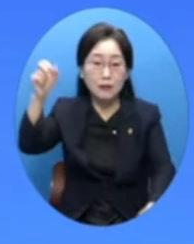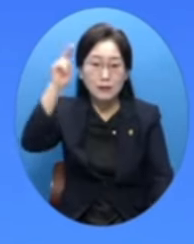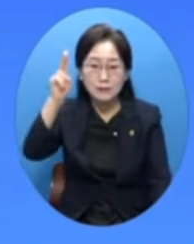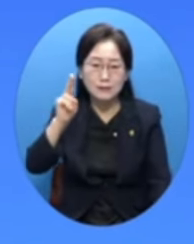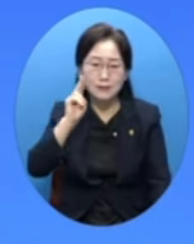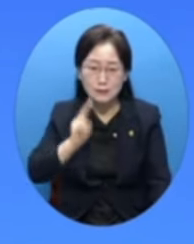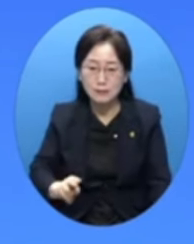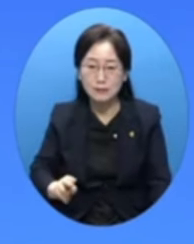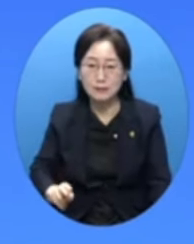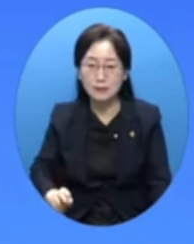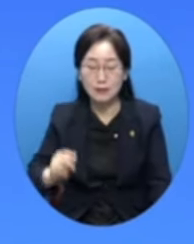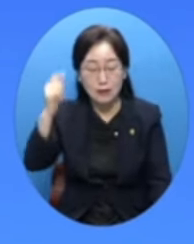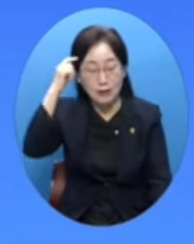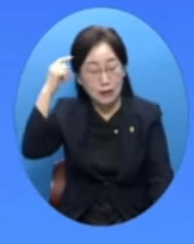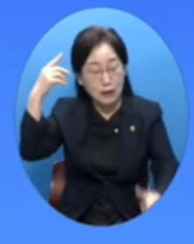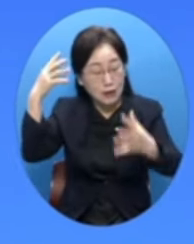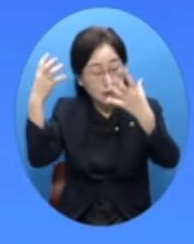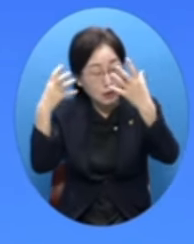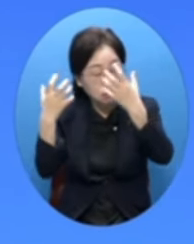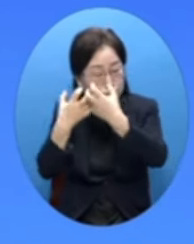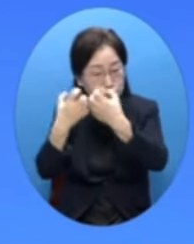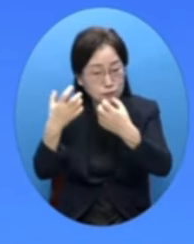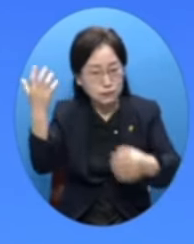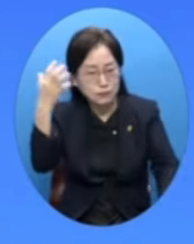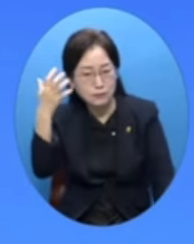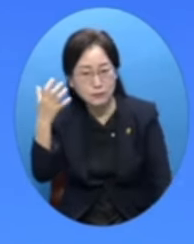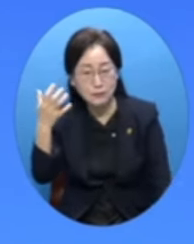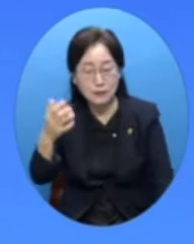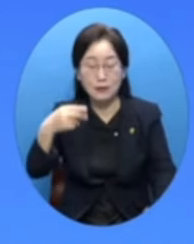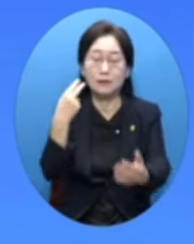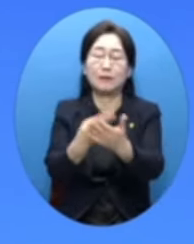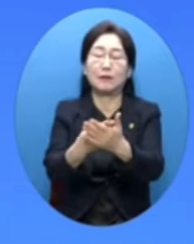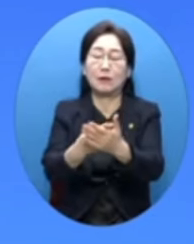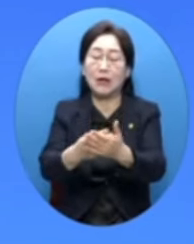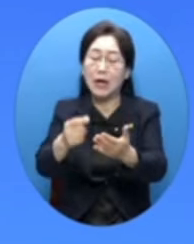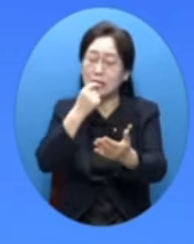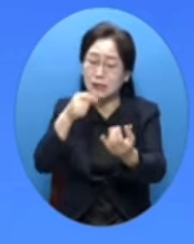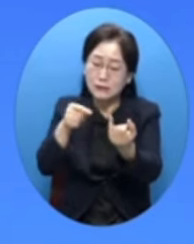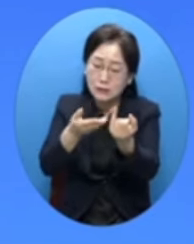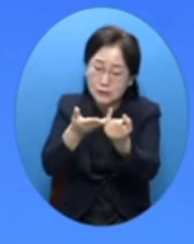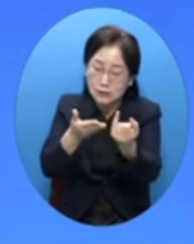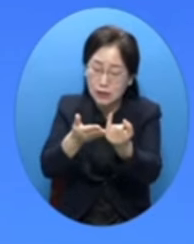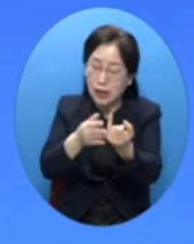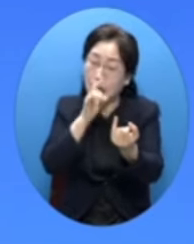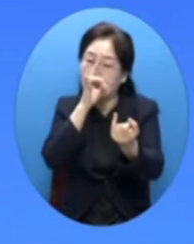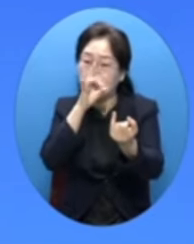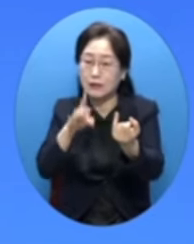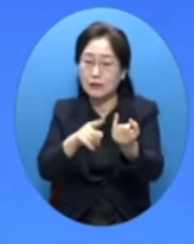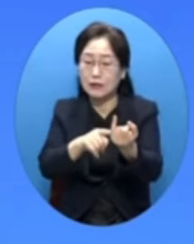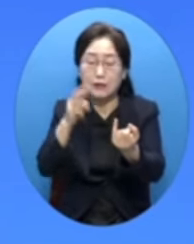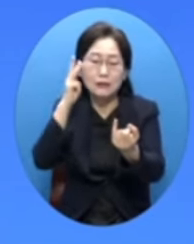심한 두통에서 쓰러져 누웠는데 무슨 약을 못 듣지 않고 석 달째